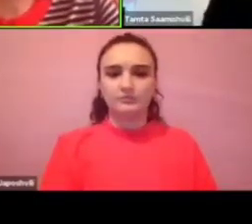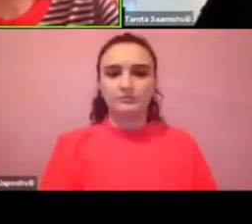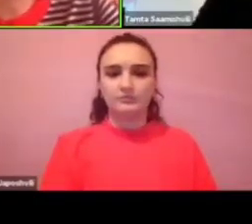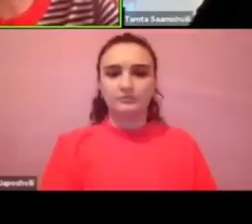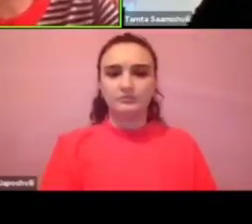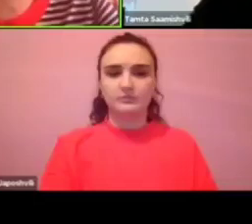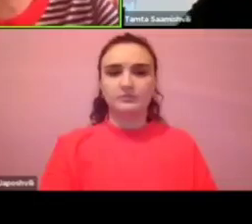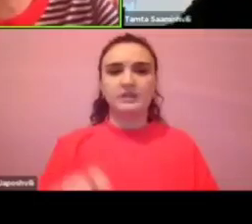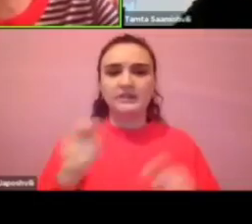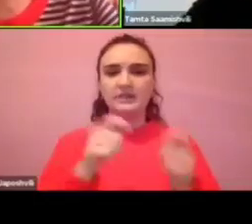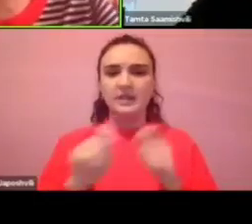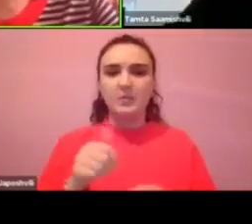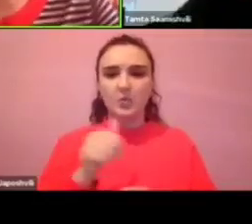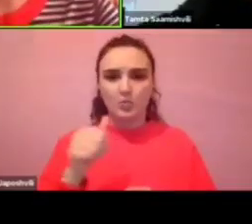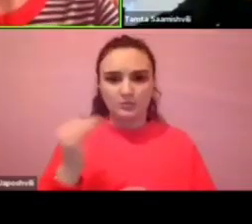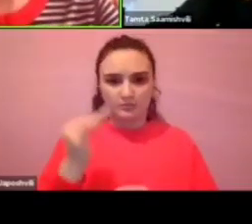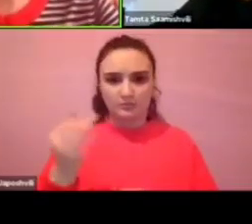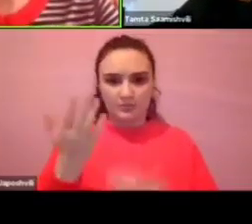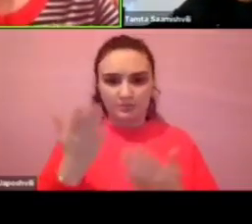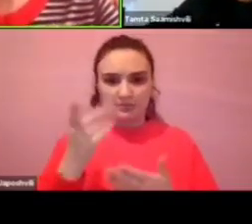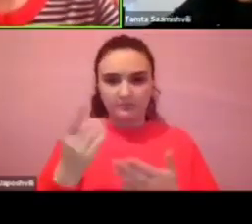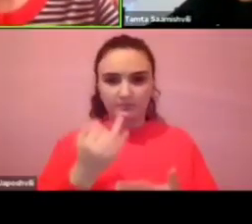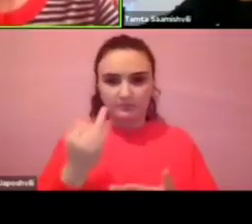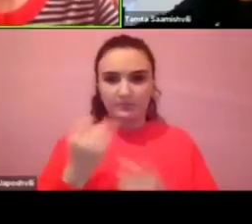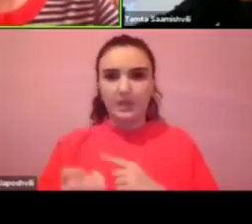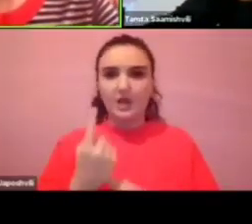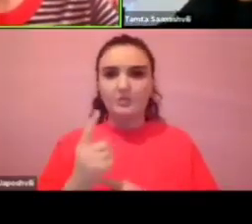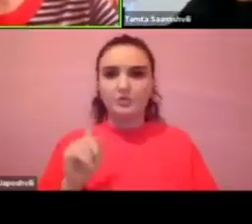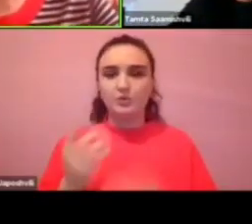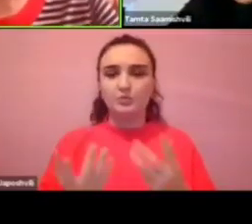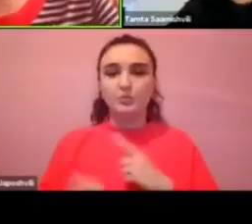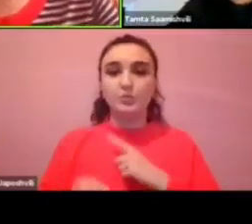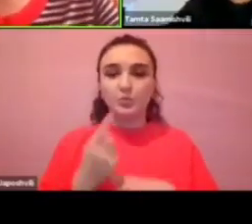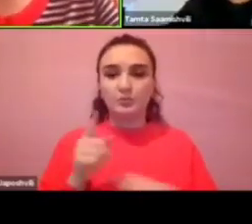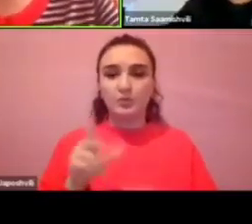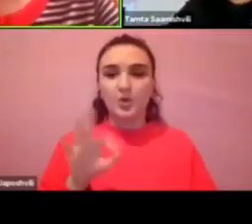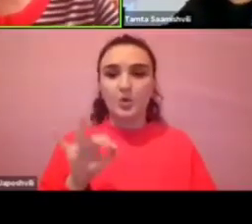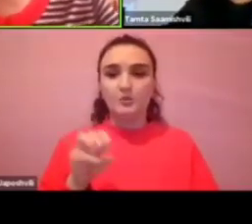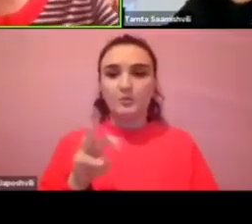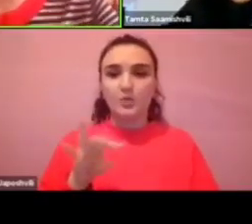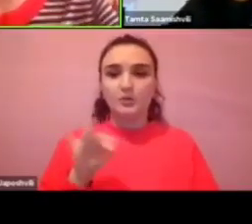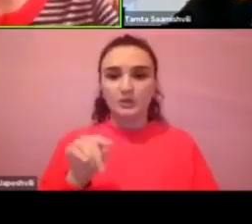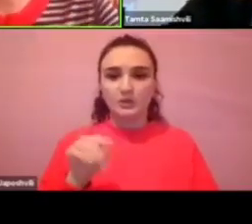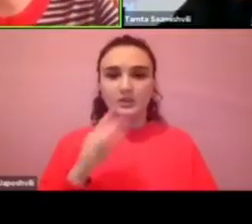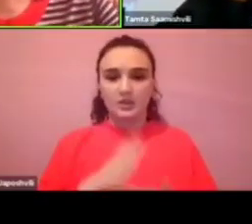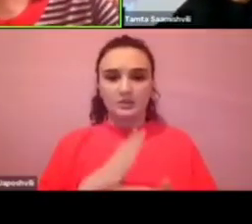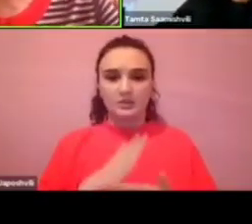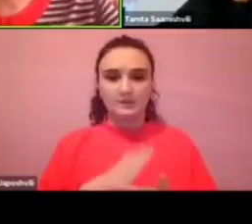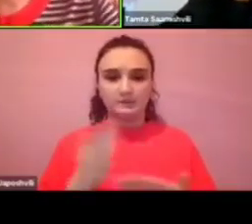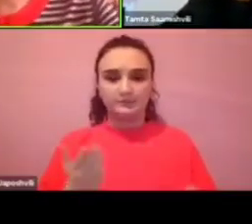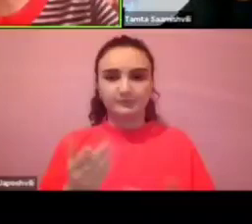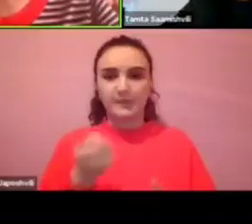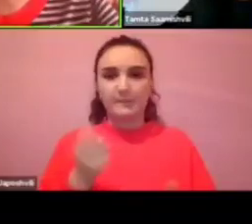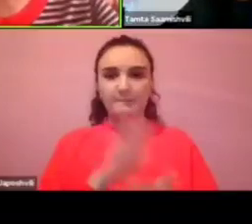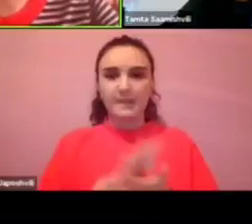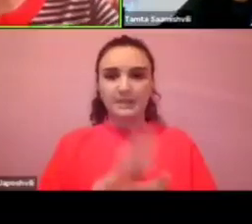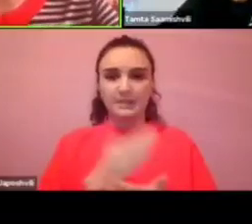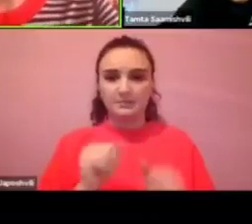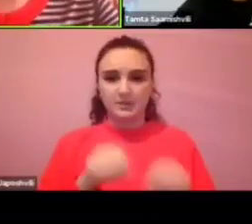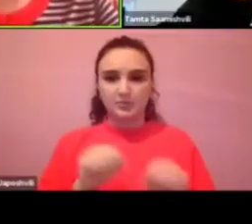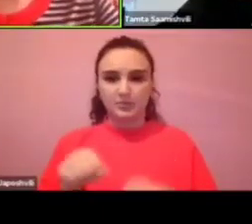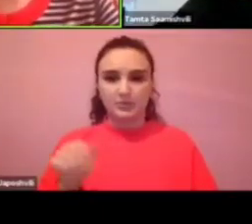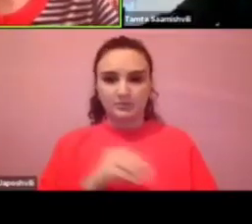რანაირად ხდება ეს, შეიძლება დაგაინტერესოთ, ხო? აღმოჩნდა, რომ თურმე ამ ჰორმონების გამომუშავება ხდება ბაქტერიების საშუალებით,